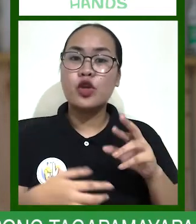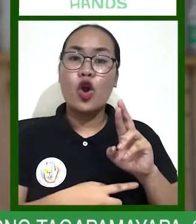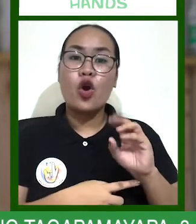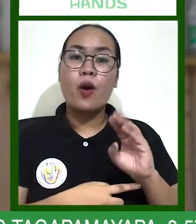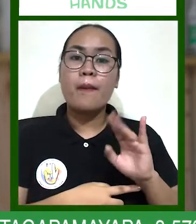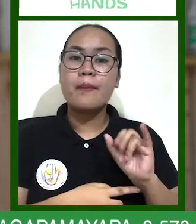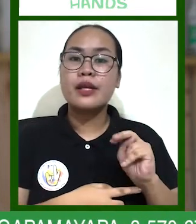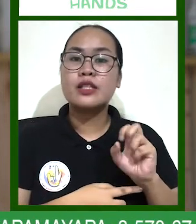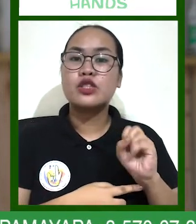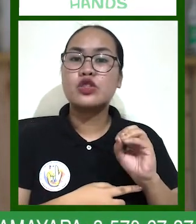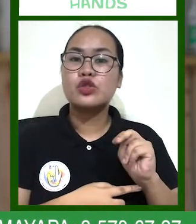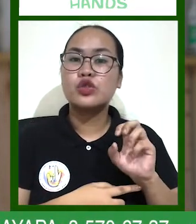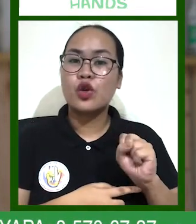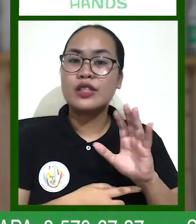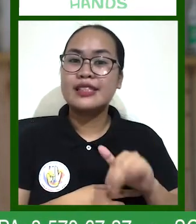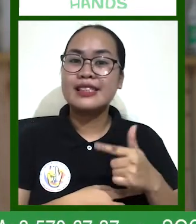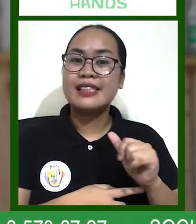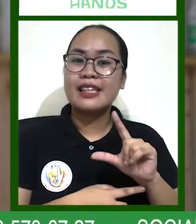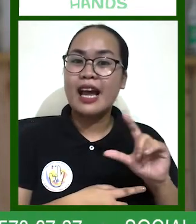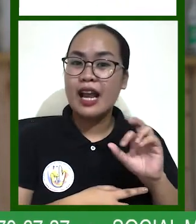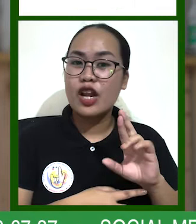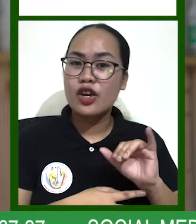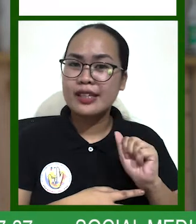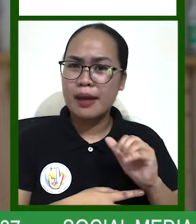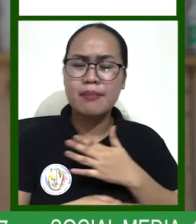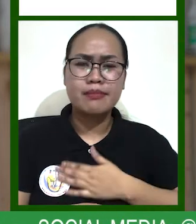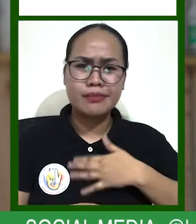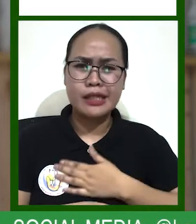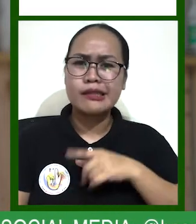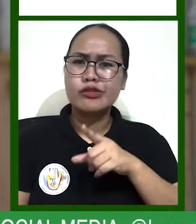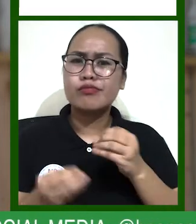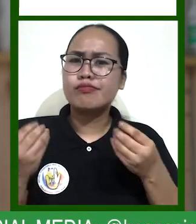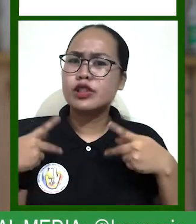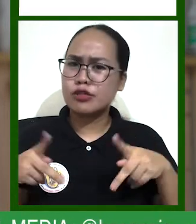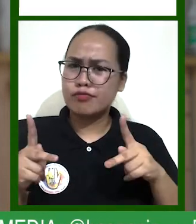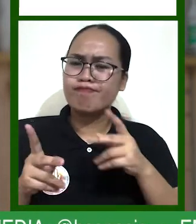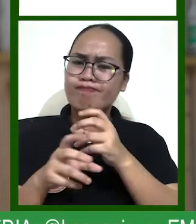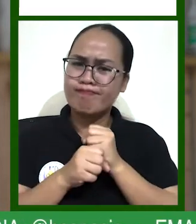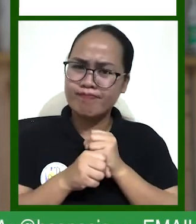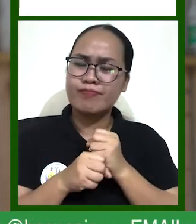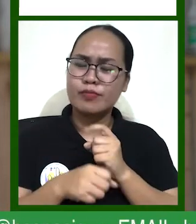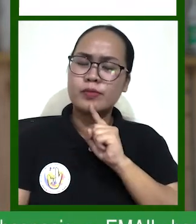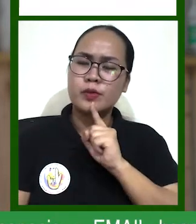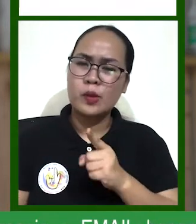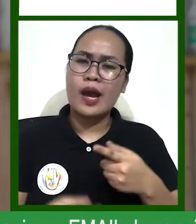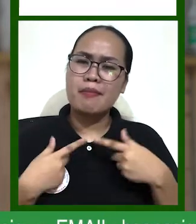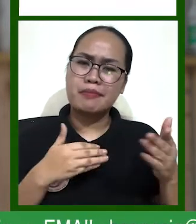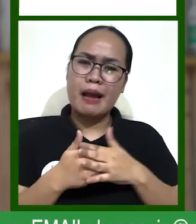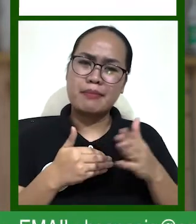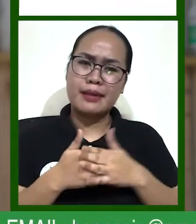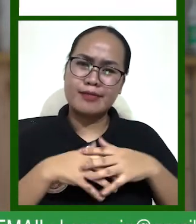Robinson's Galleria. Kaya grab nyo na yung opportunity na habang naandito na sila sa ating